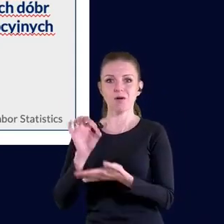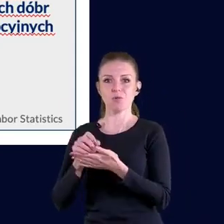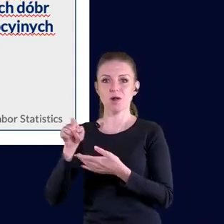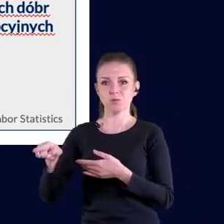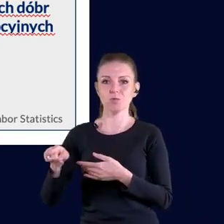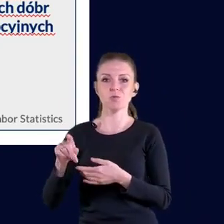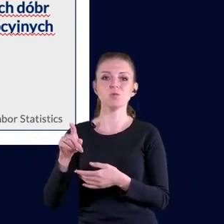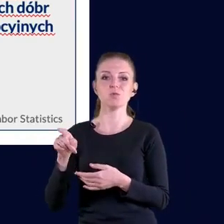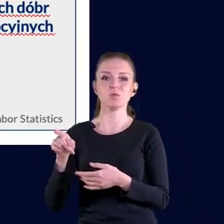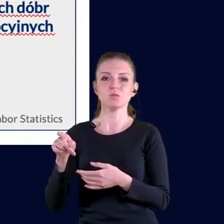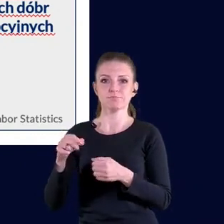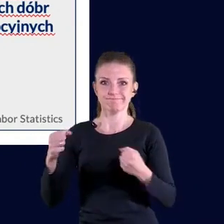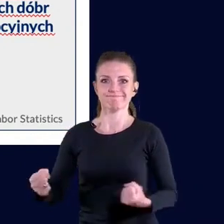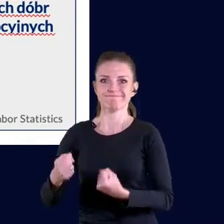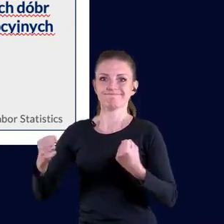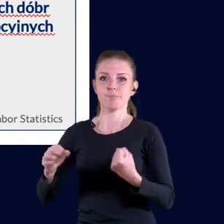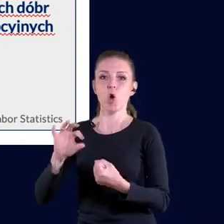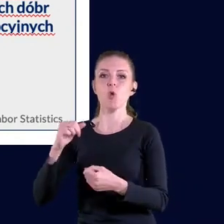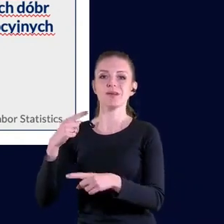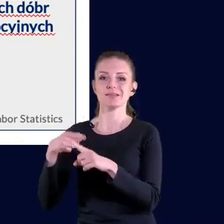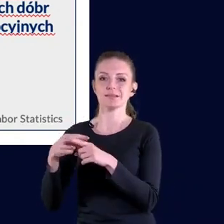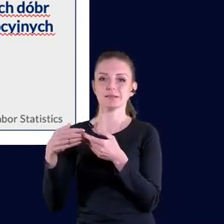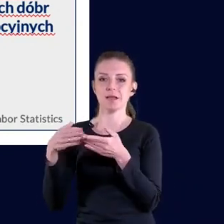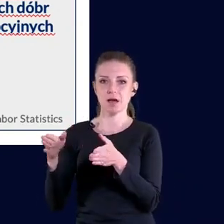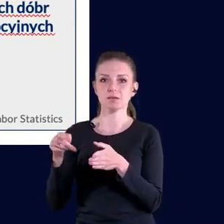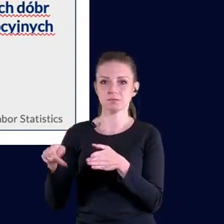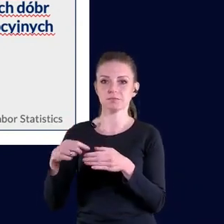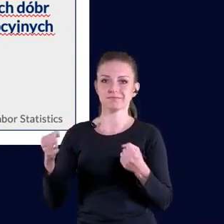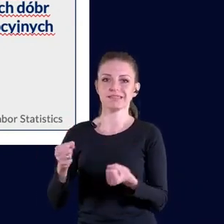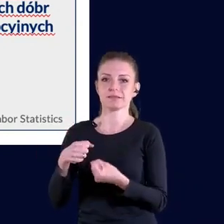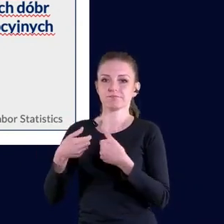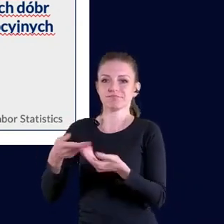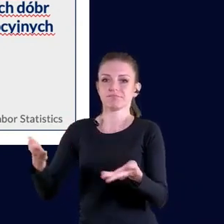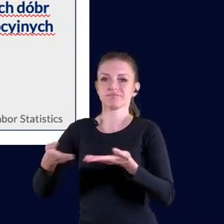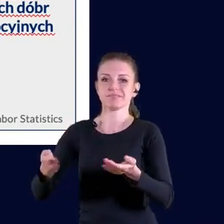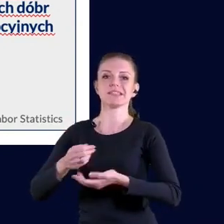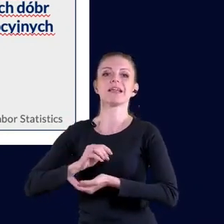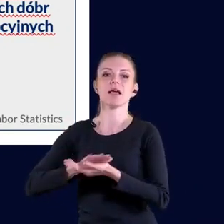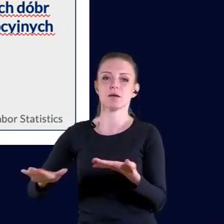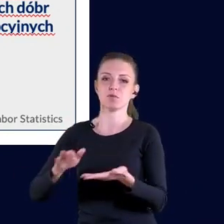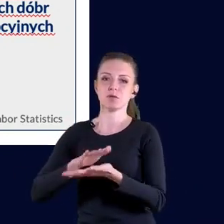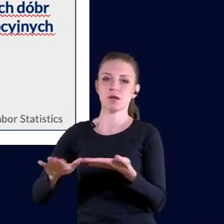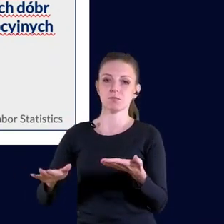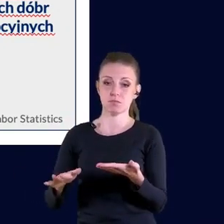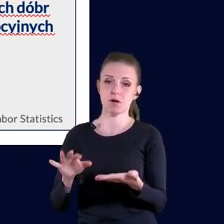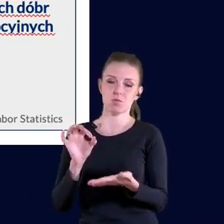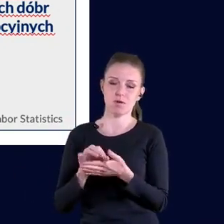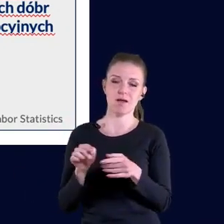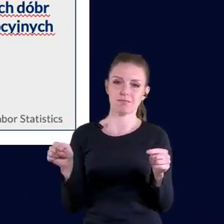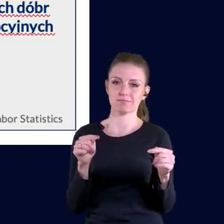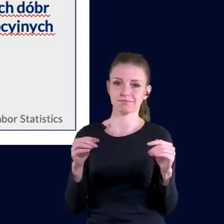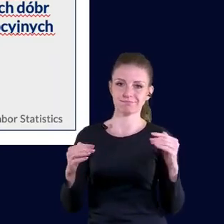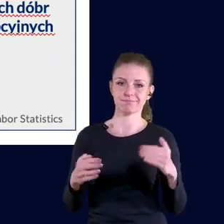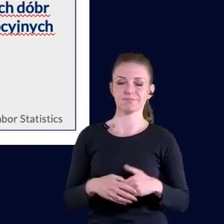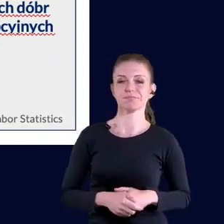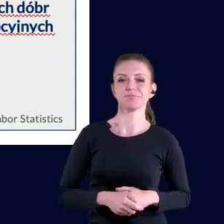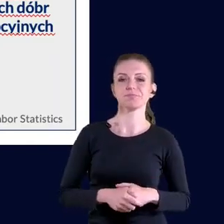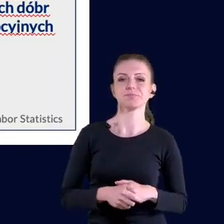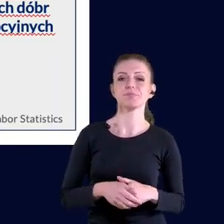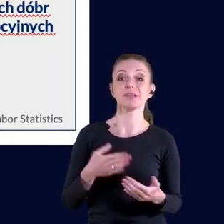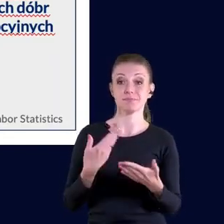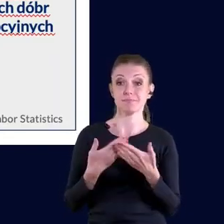czy z intensyfikacja działalności openstack Stanach Zjednoczonych W tym czasie powstały oferty